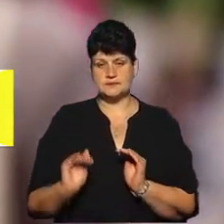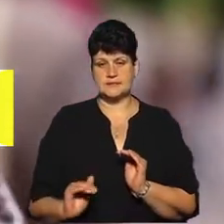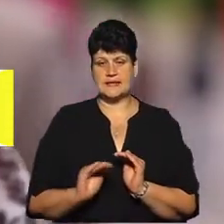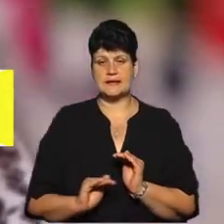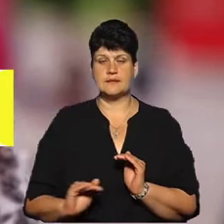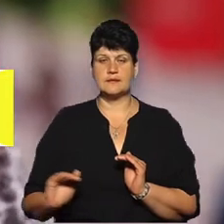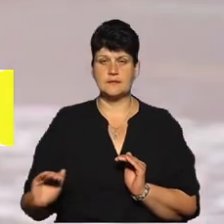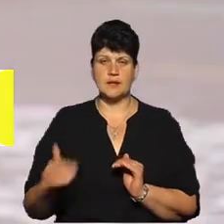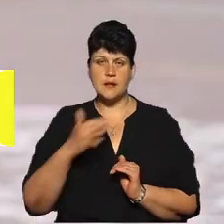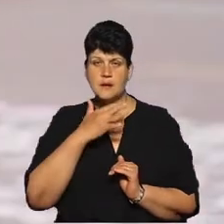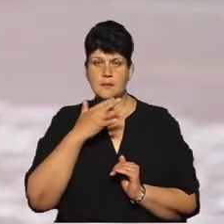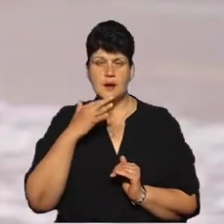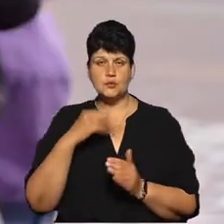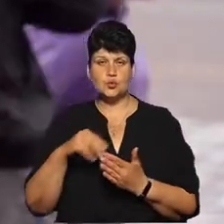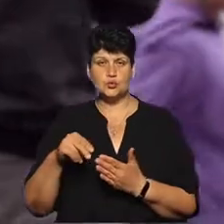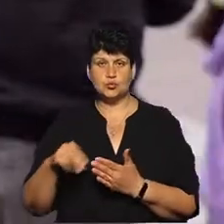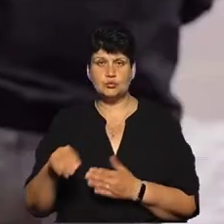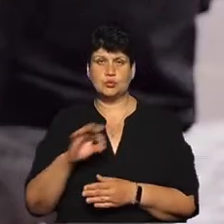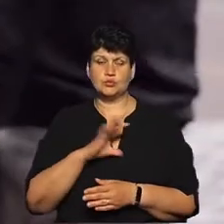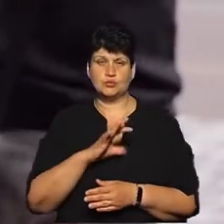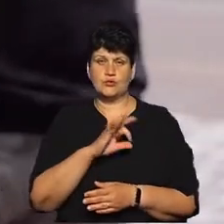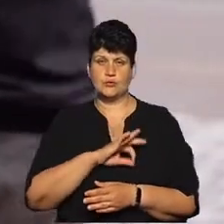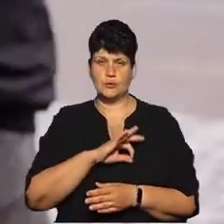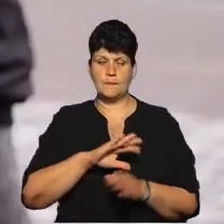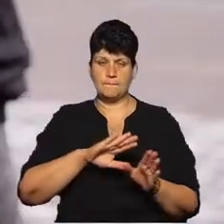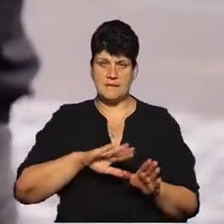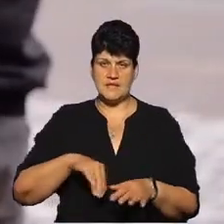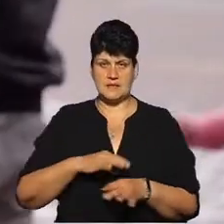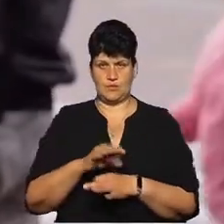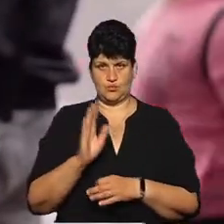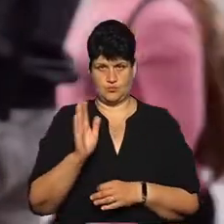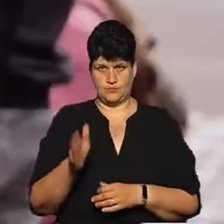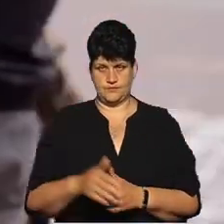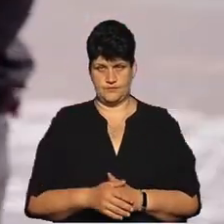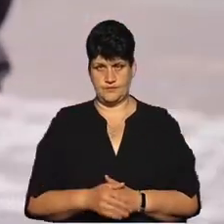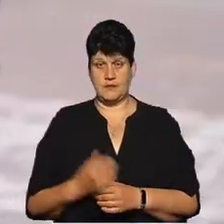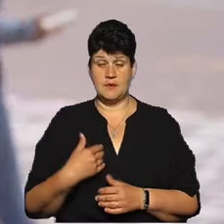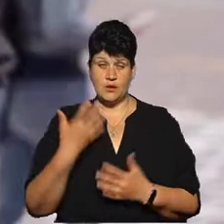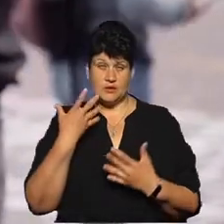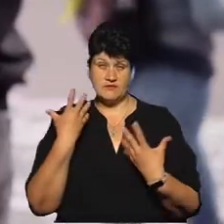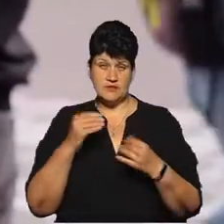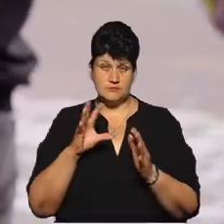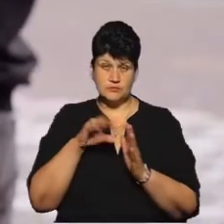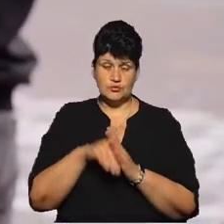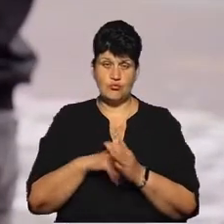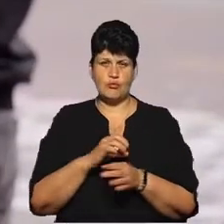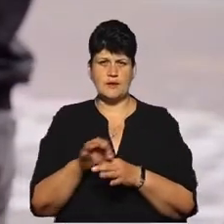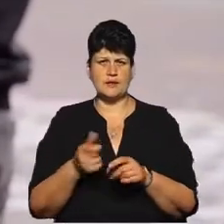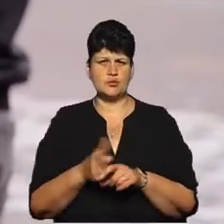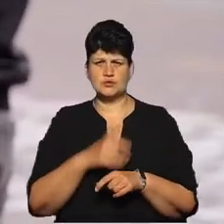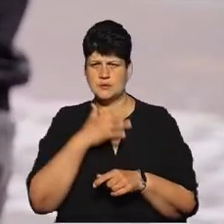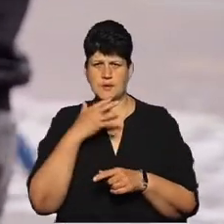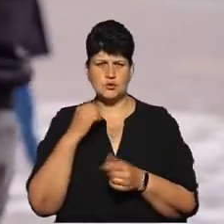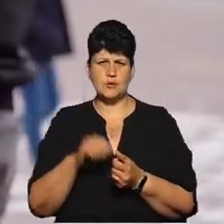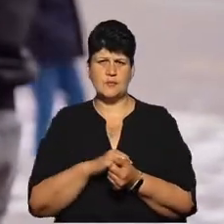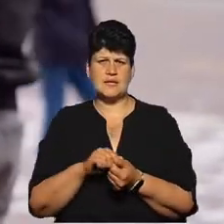із закупленого використовуватимуть і після проєкту. Ми, коли включили вже в проєкт, то нам ще дуже багато матеріалів додалося